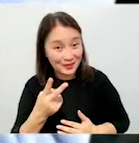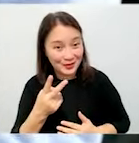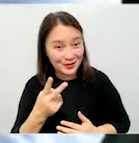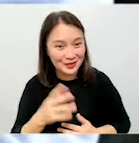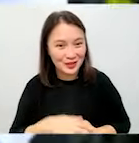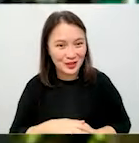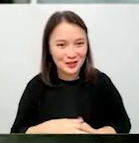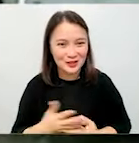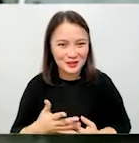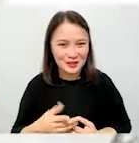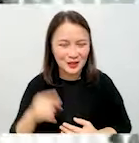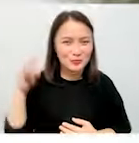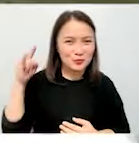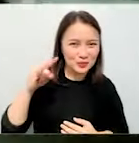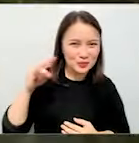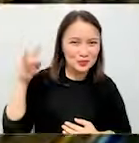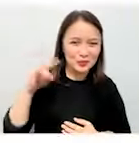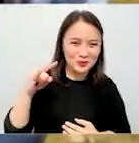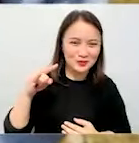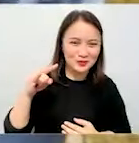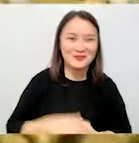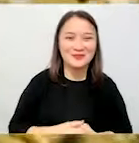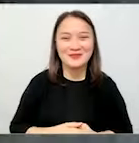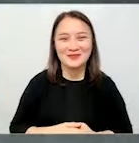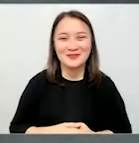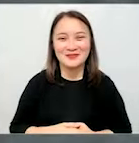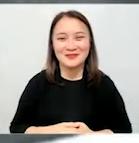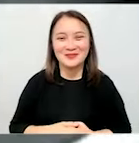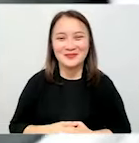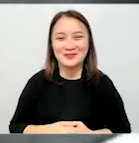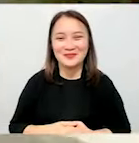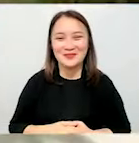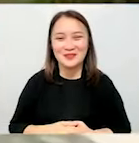Drop the beat.